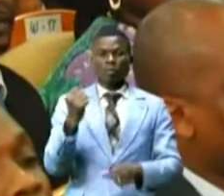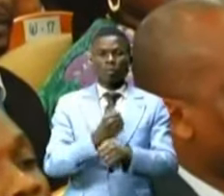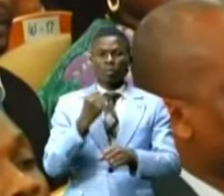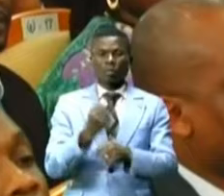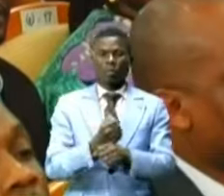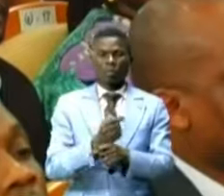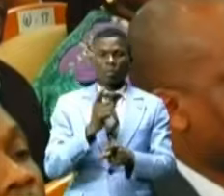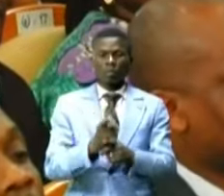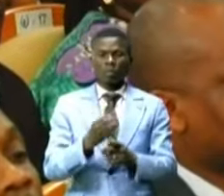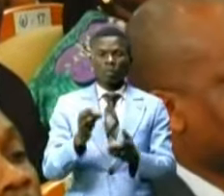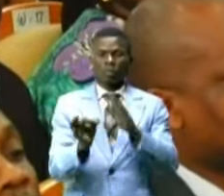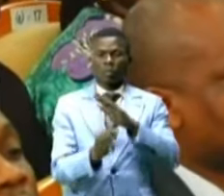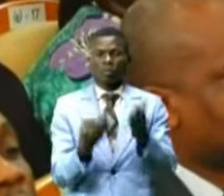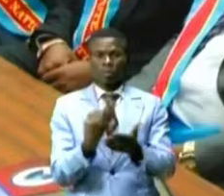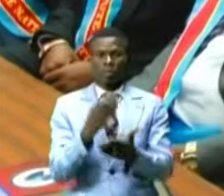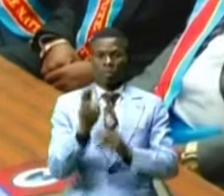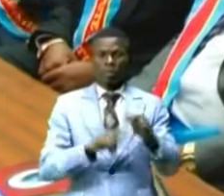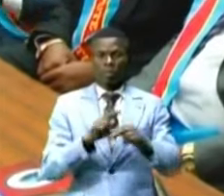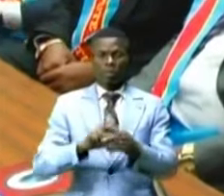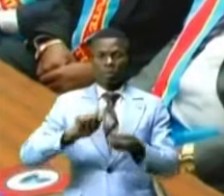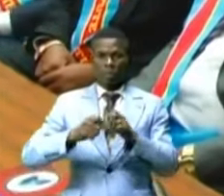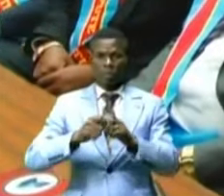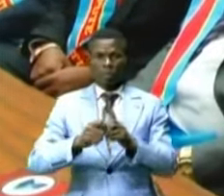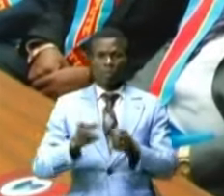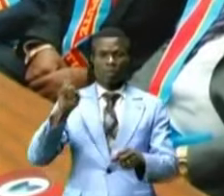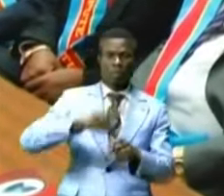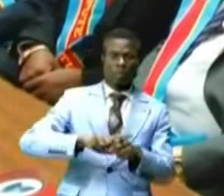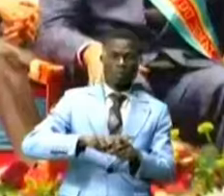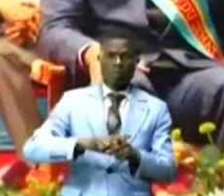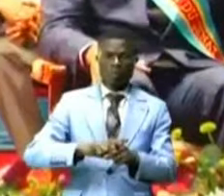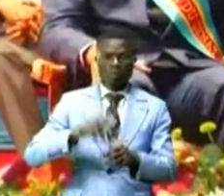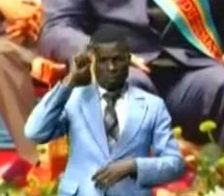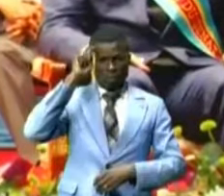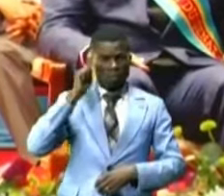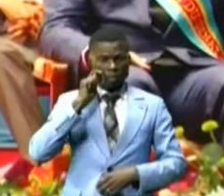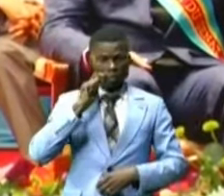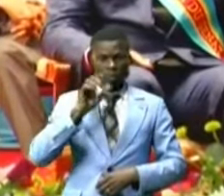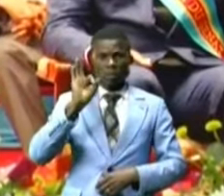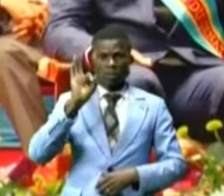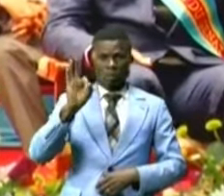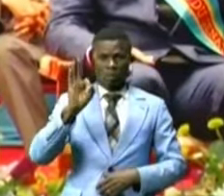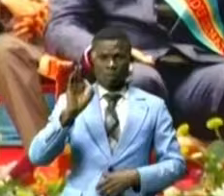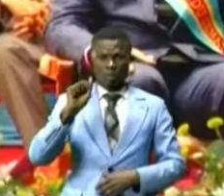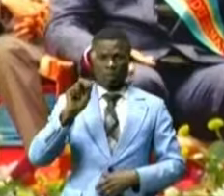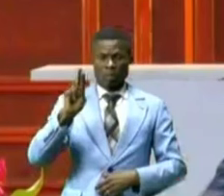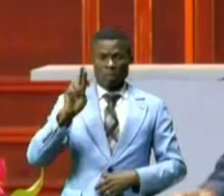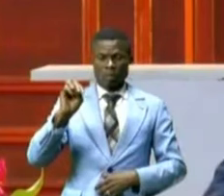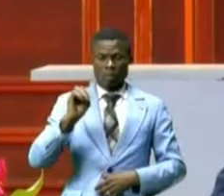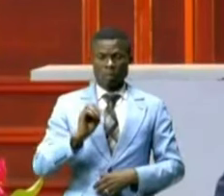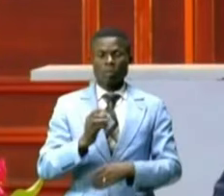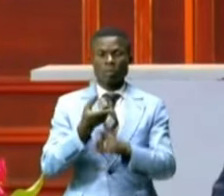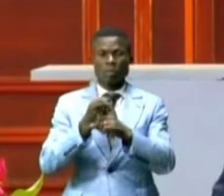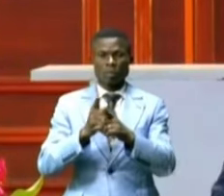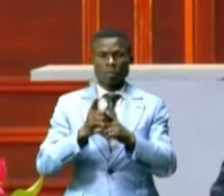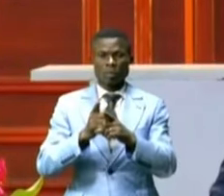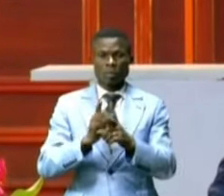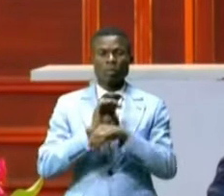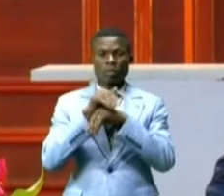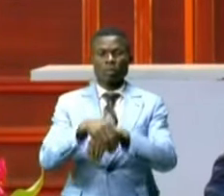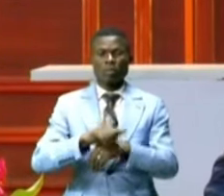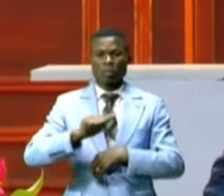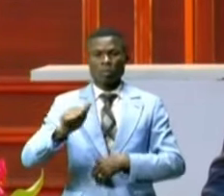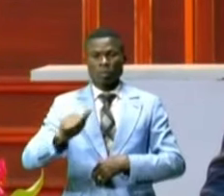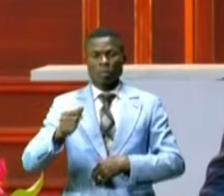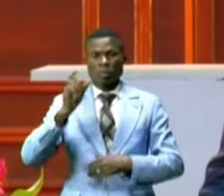l'opérationnalisation du Fonds national pour la réparation des victimes de violences sexuelles FONAREV, fruit d'un engagement sans précédent de